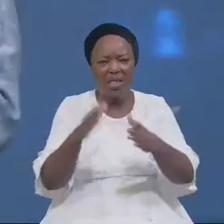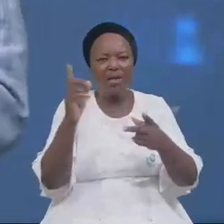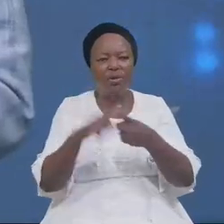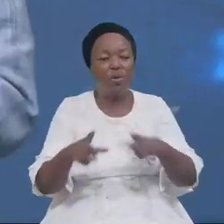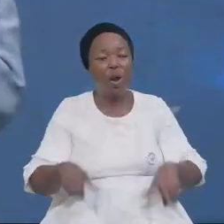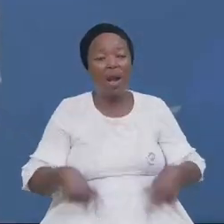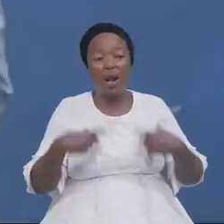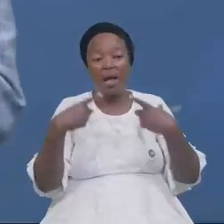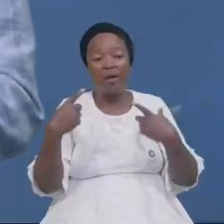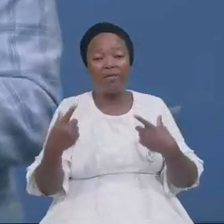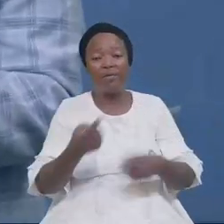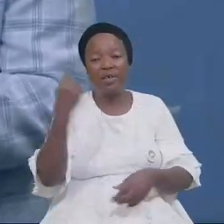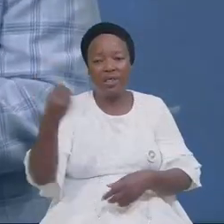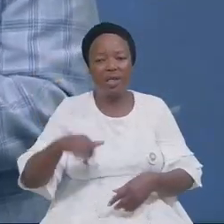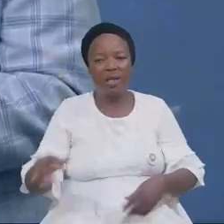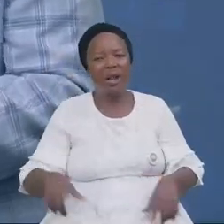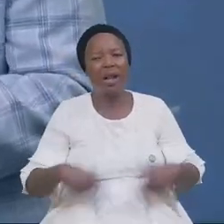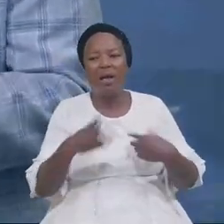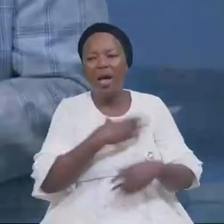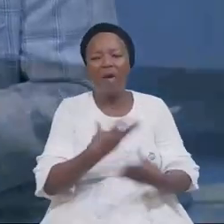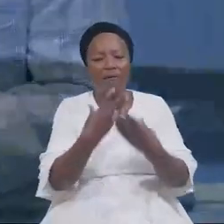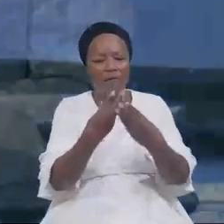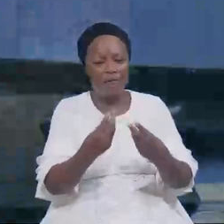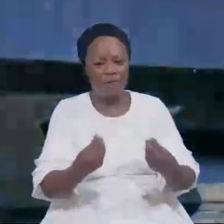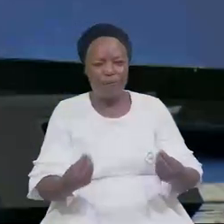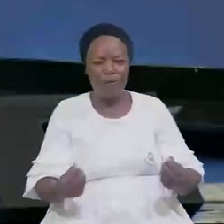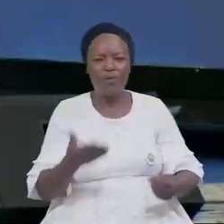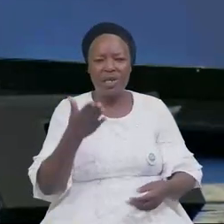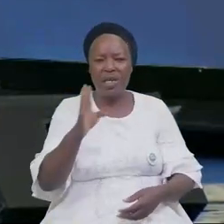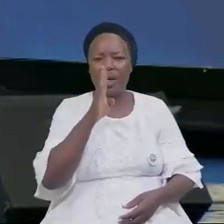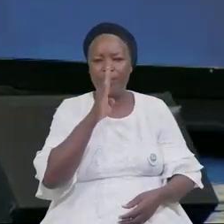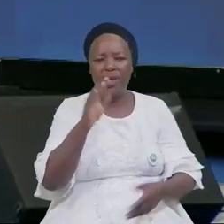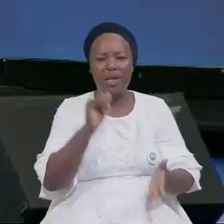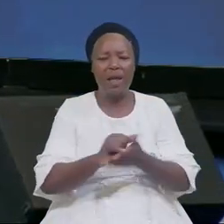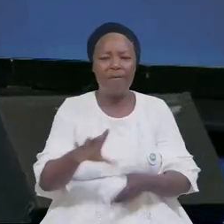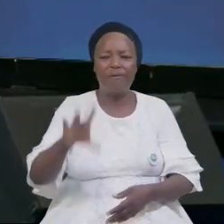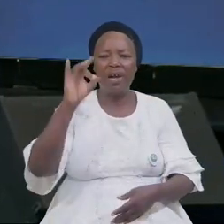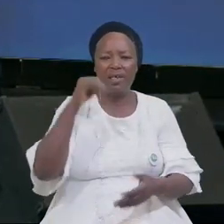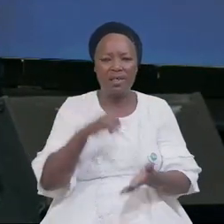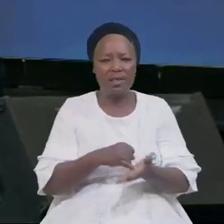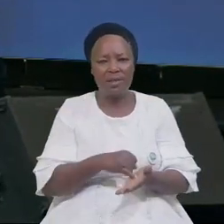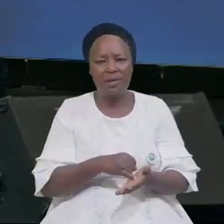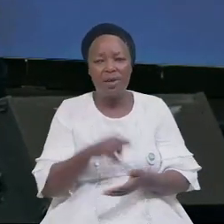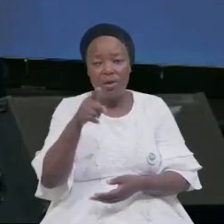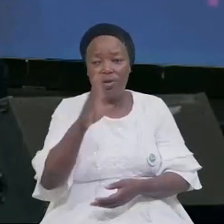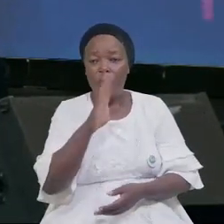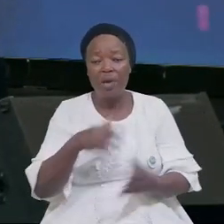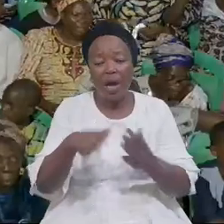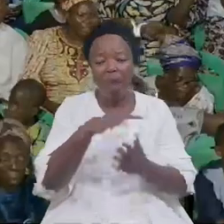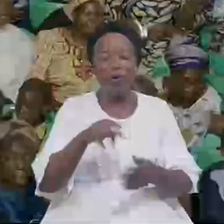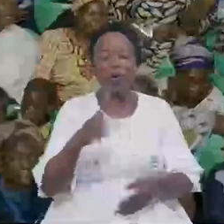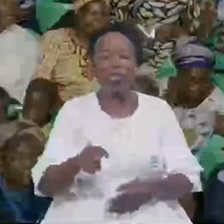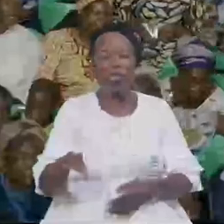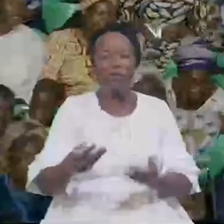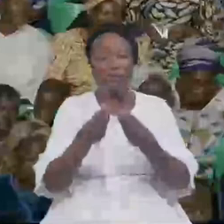vie éternelle. Et il y en a peu qui les trouvent. Vous ferez